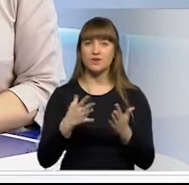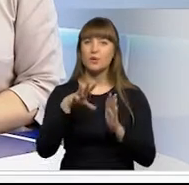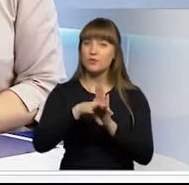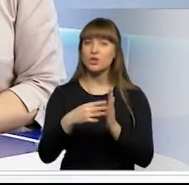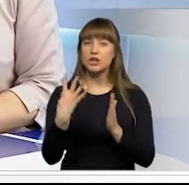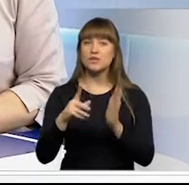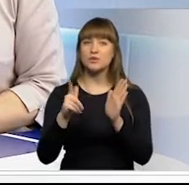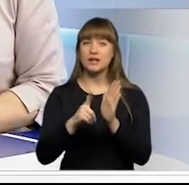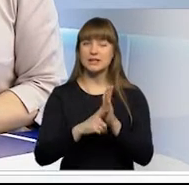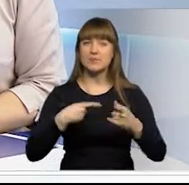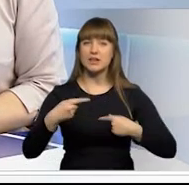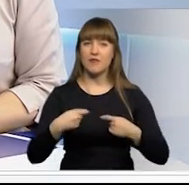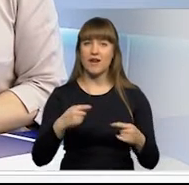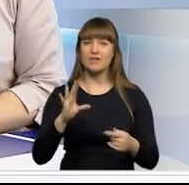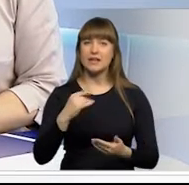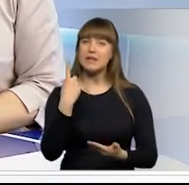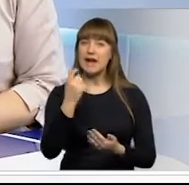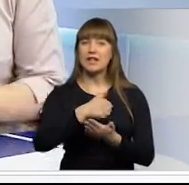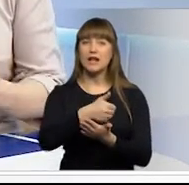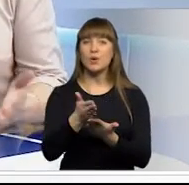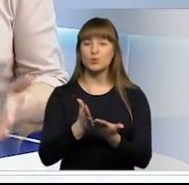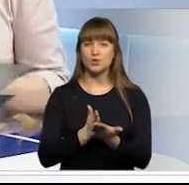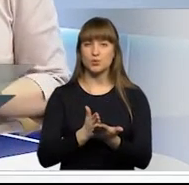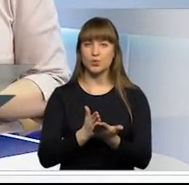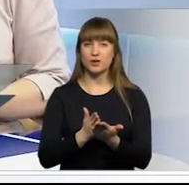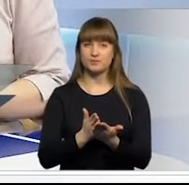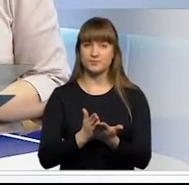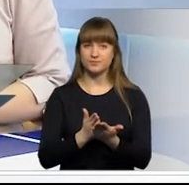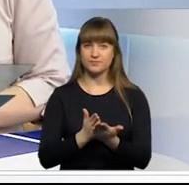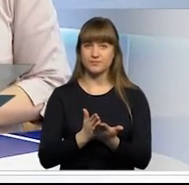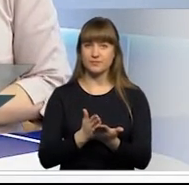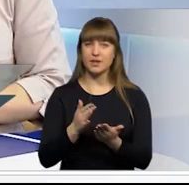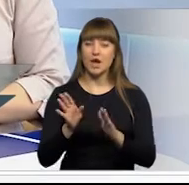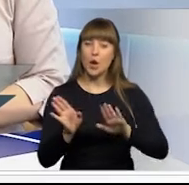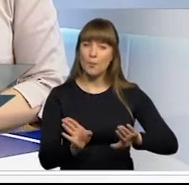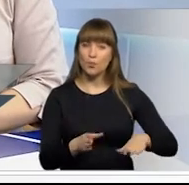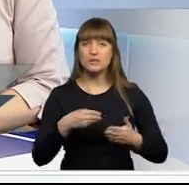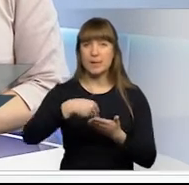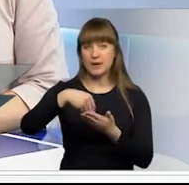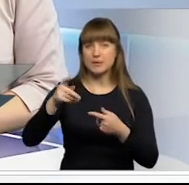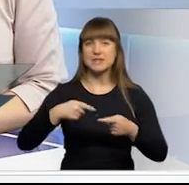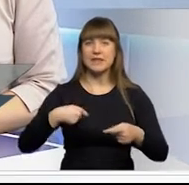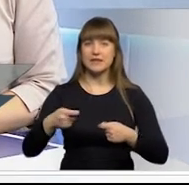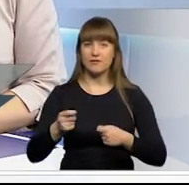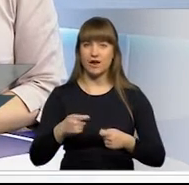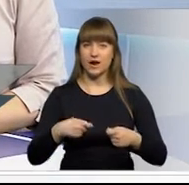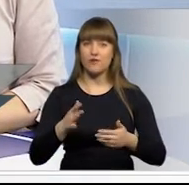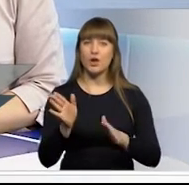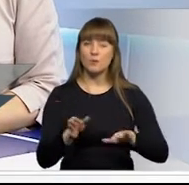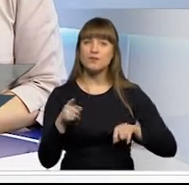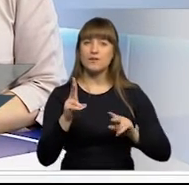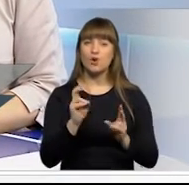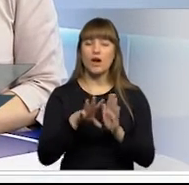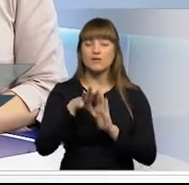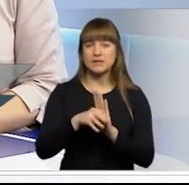чтеца. После приобретения товара, значит, после того, как внесли в программу, семья может приобретать